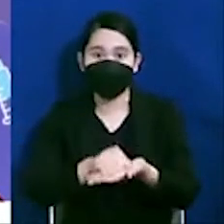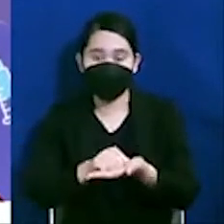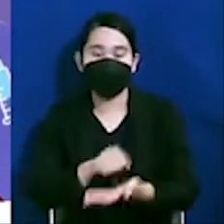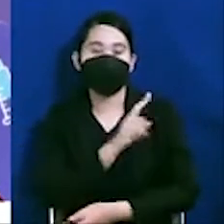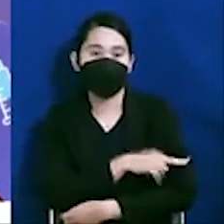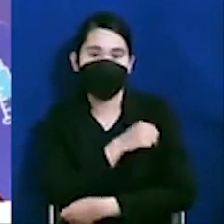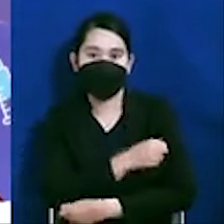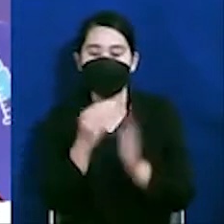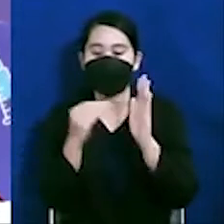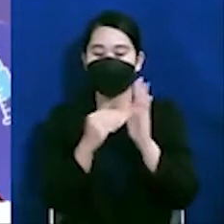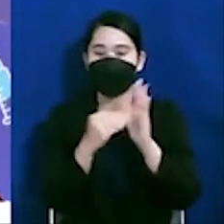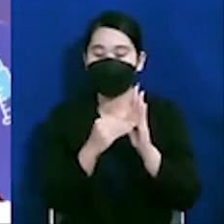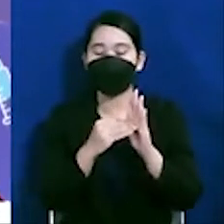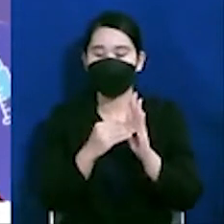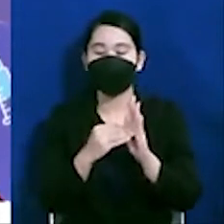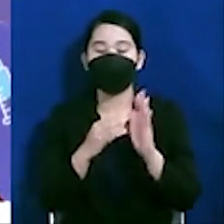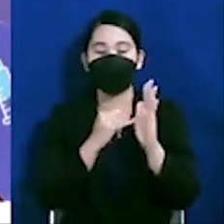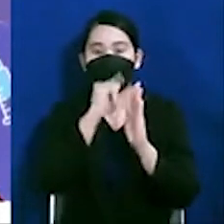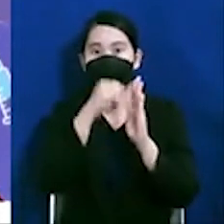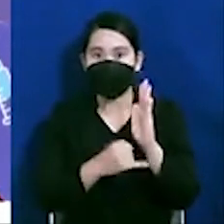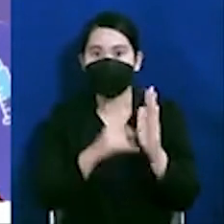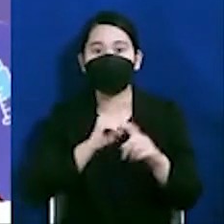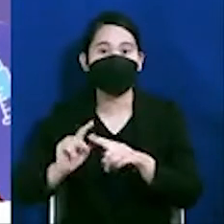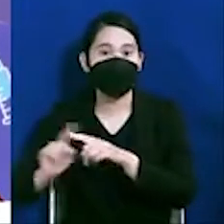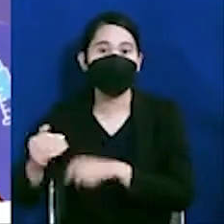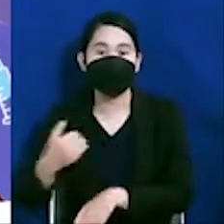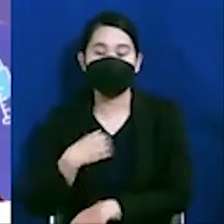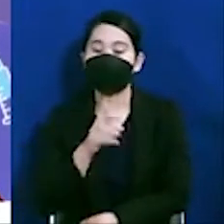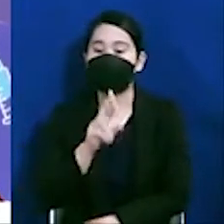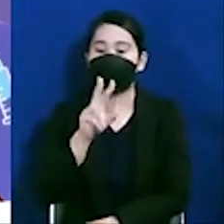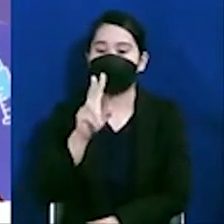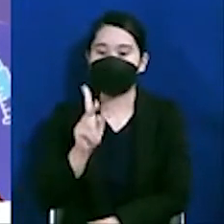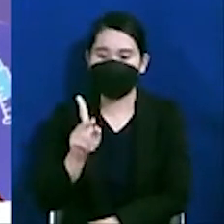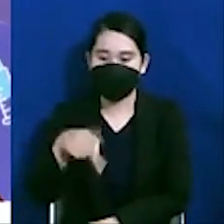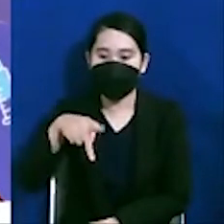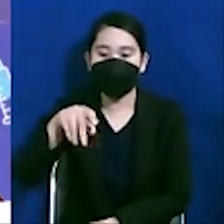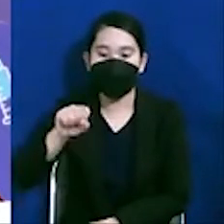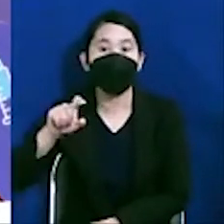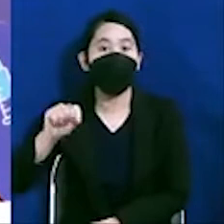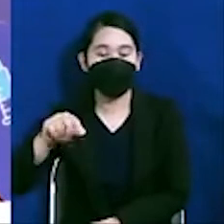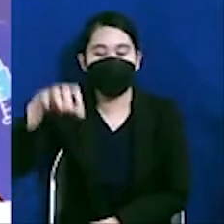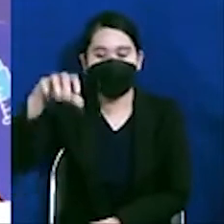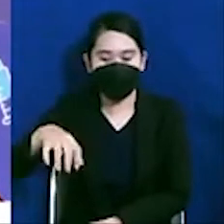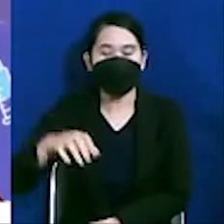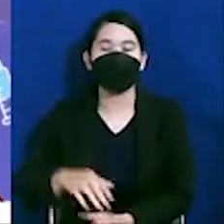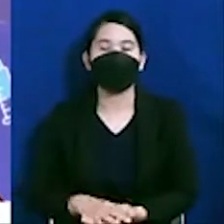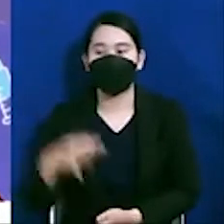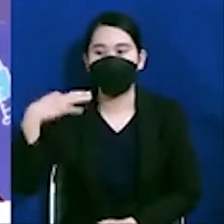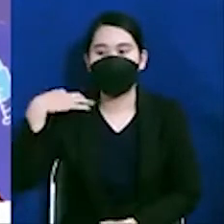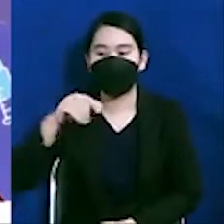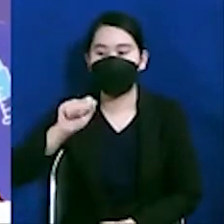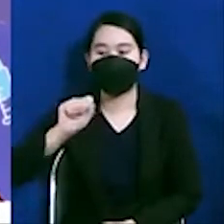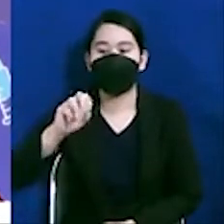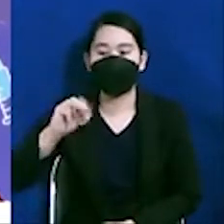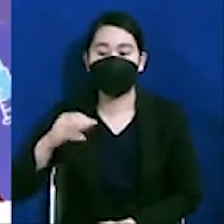อนามัยของกทมนะครับในพื้นที่หรือต่างจังหวัดและมีรพ.สต.เรามีเจ้าหน้าที่ศาลสุขในระดับตำบลเรามีอสมระดับหมู่บ้าน